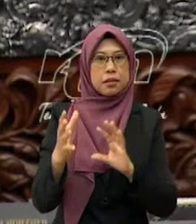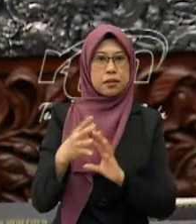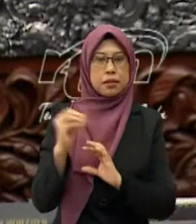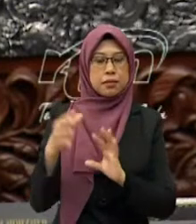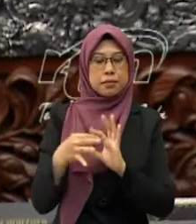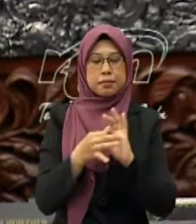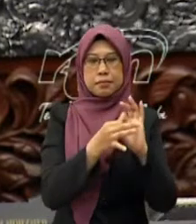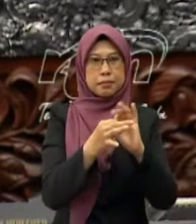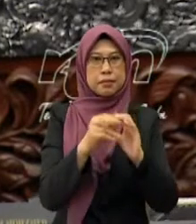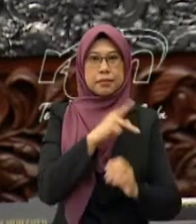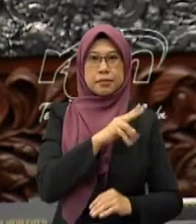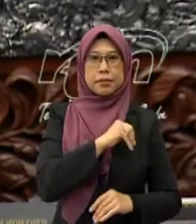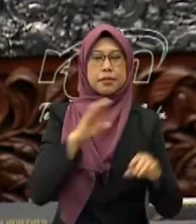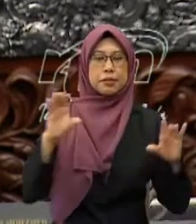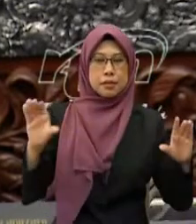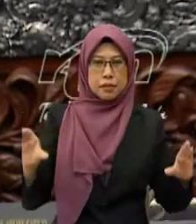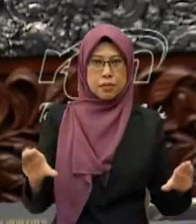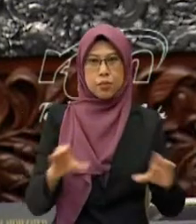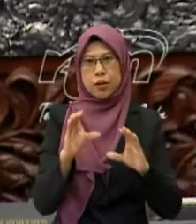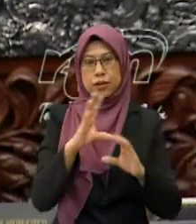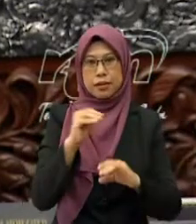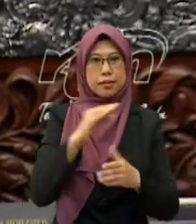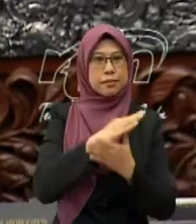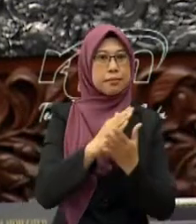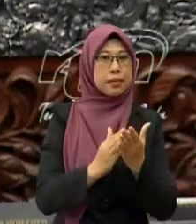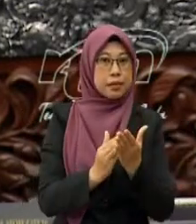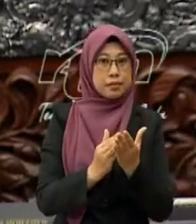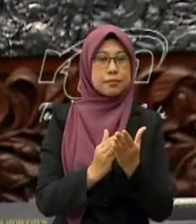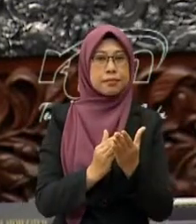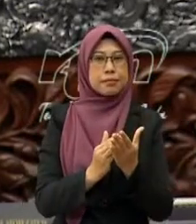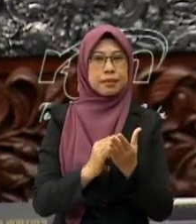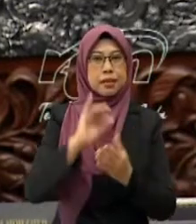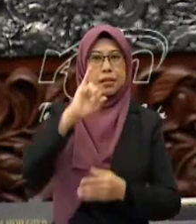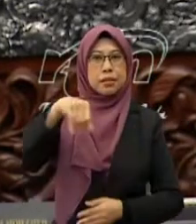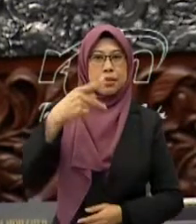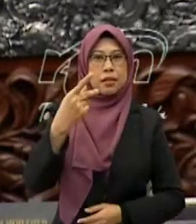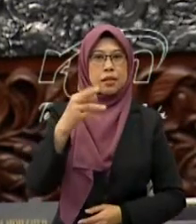Kementerian akan kita buat sebagian itu mungkin lebarkan